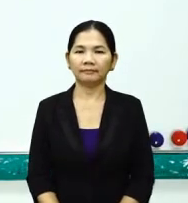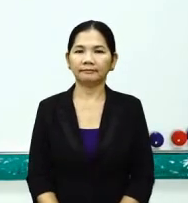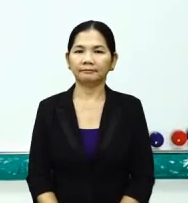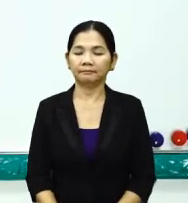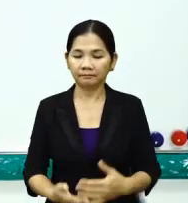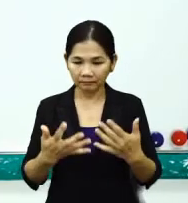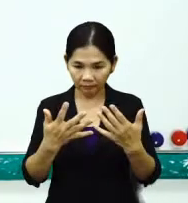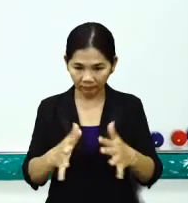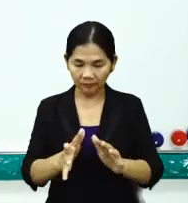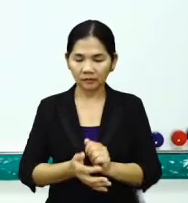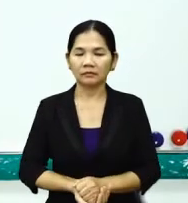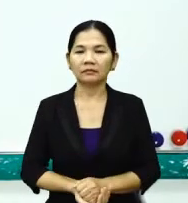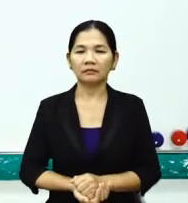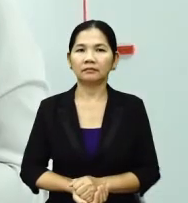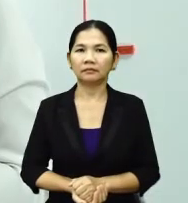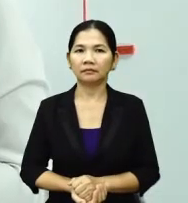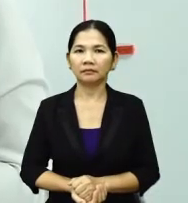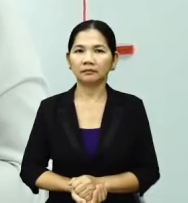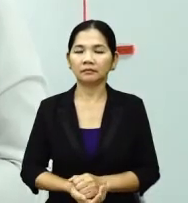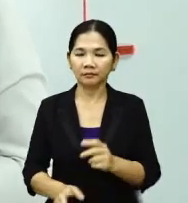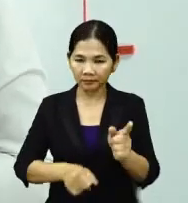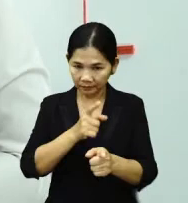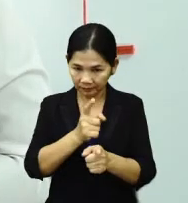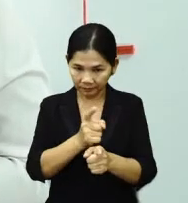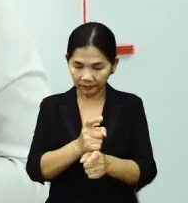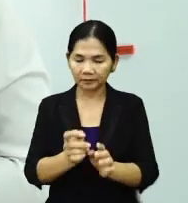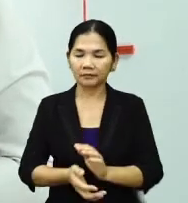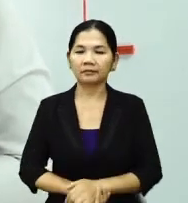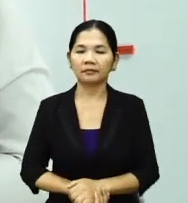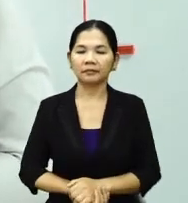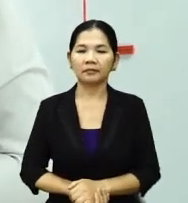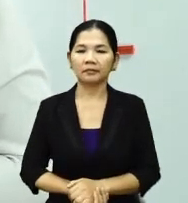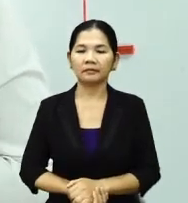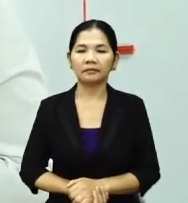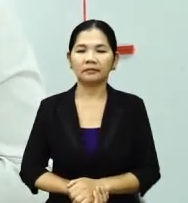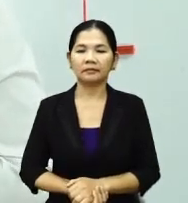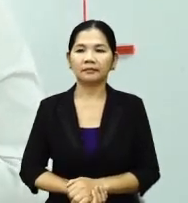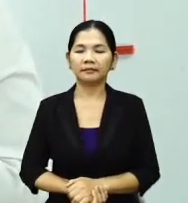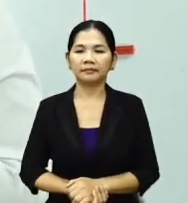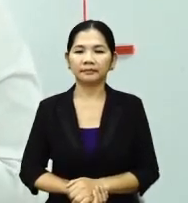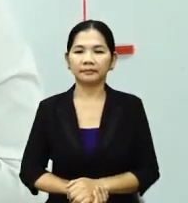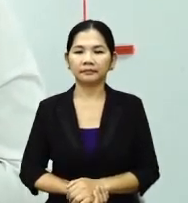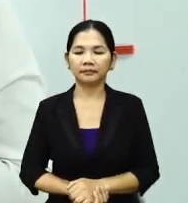ở đó ha chà nó cầm tới đừng ở khăn đi nè con nè